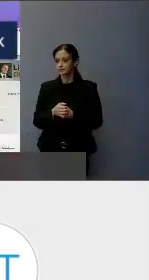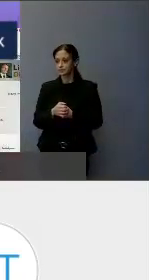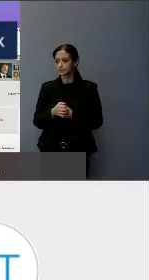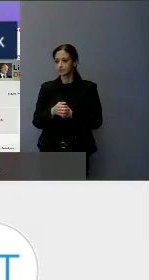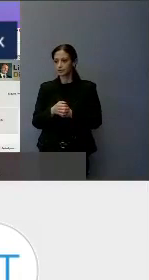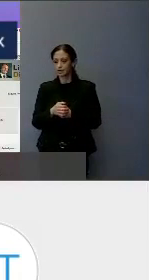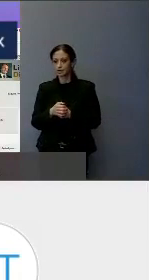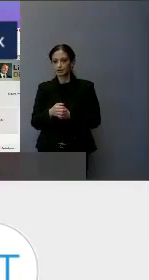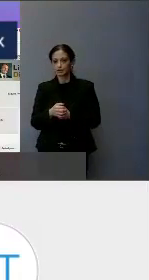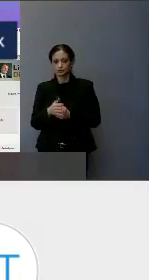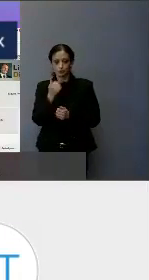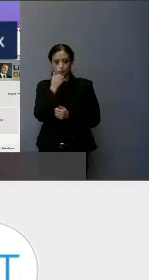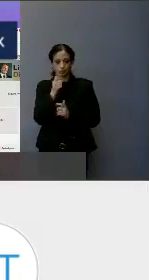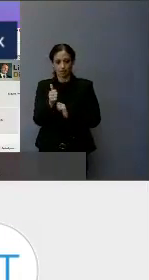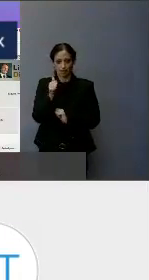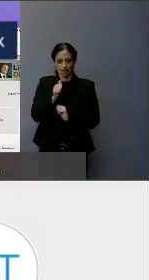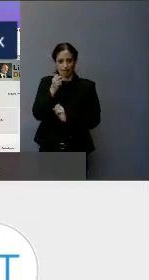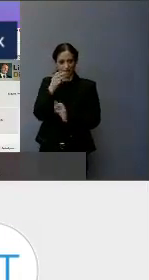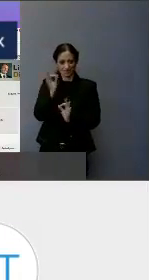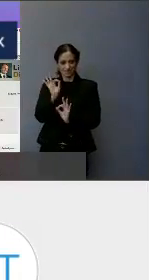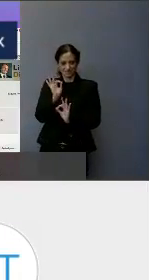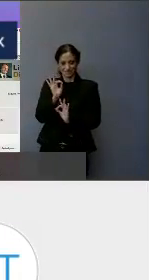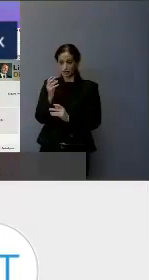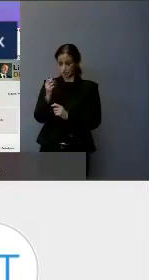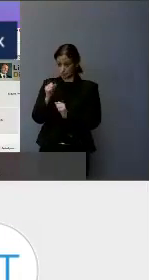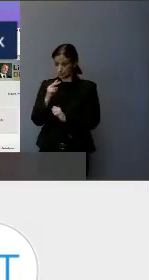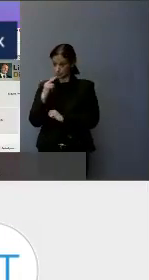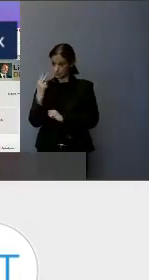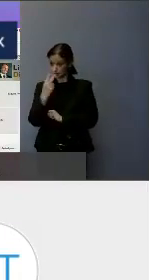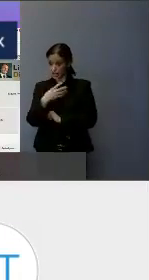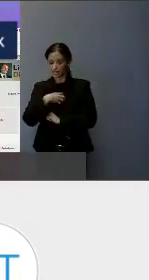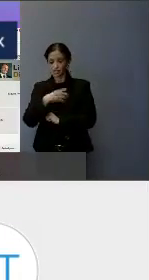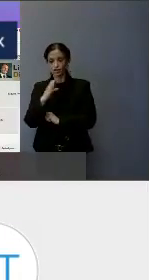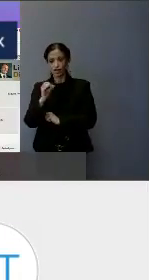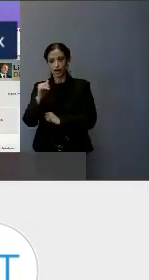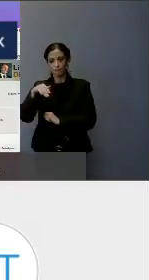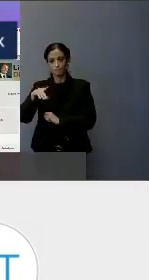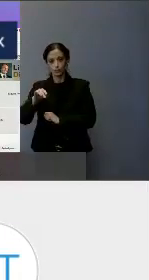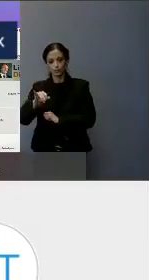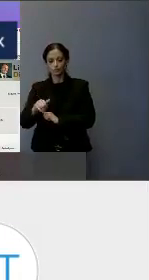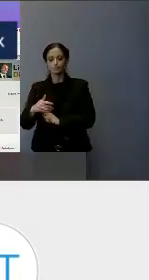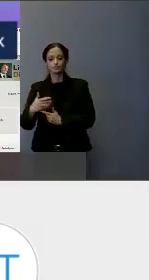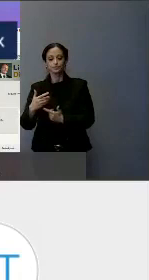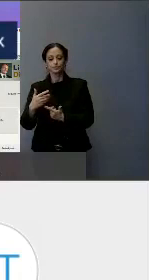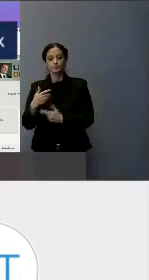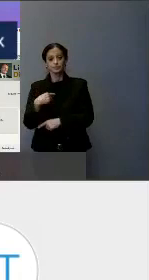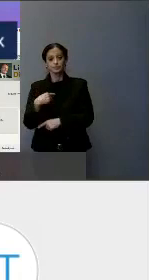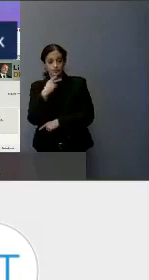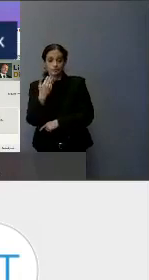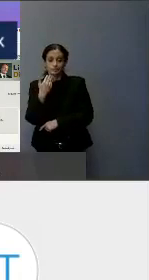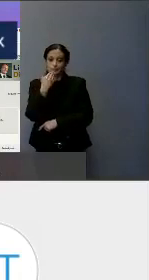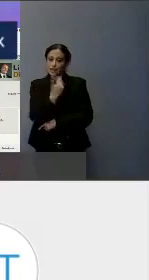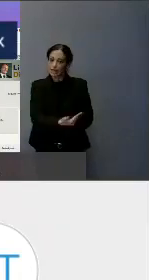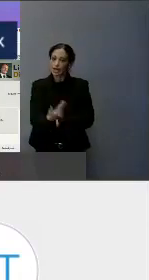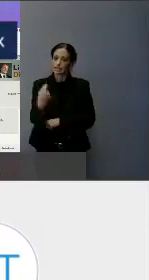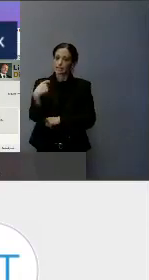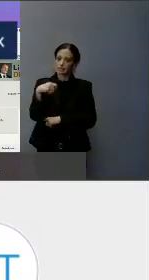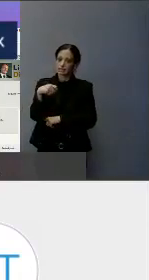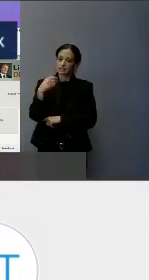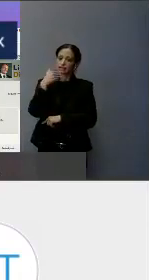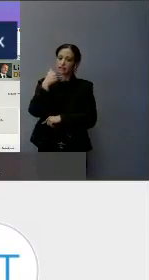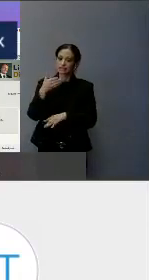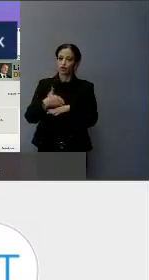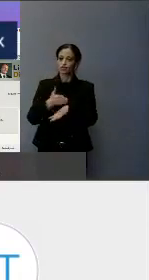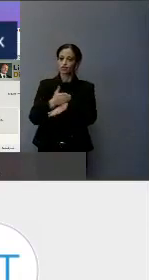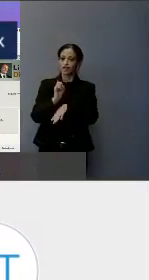prego se sono i cara simo grande a replicare ad esito dell'intervento dell'assessore grazie presidente ringrazio con sera avvenente